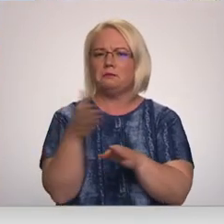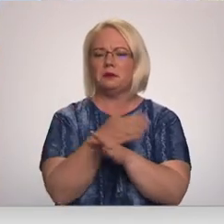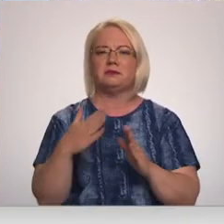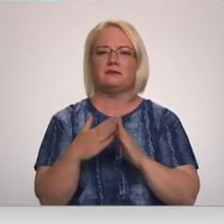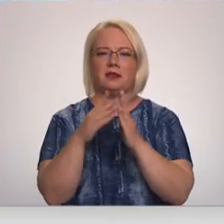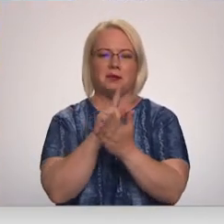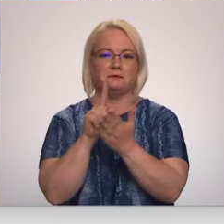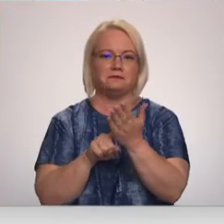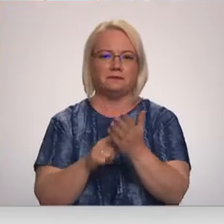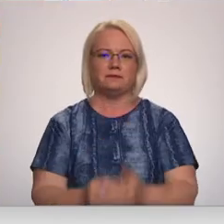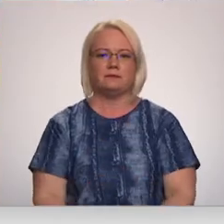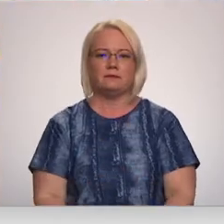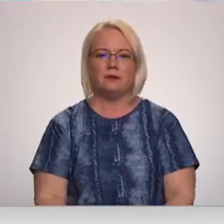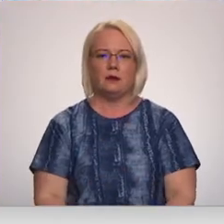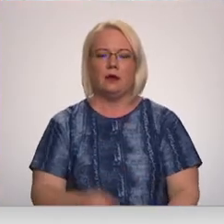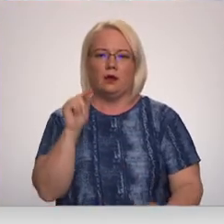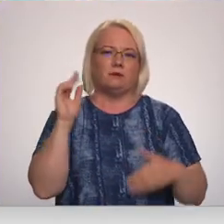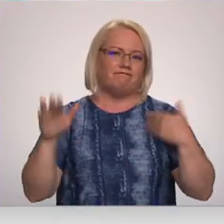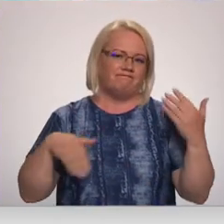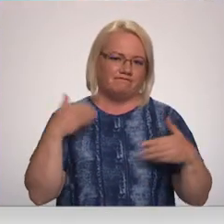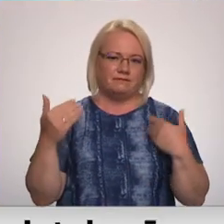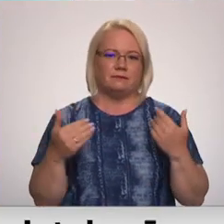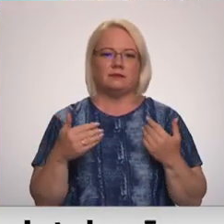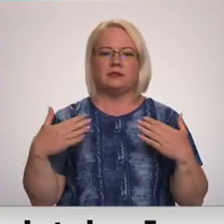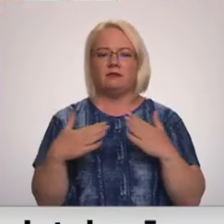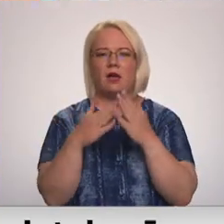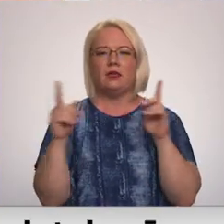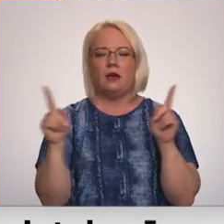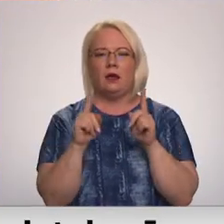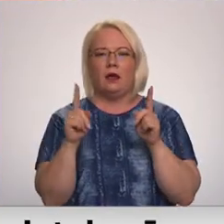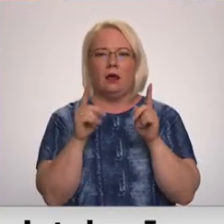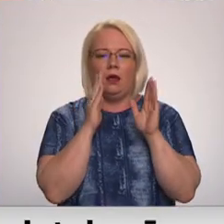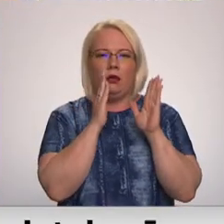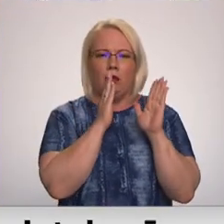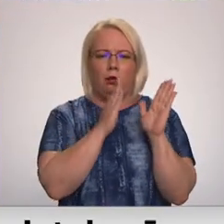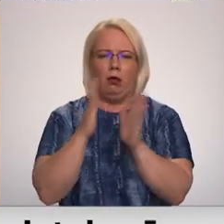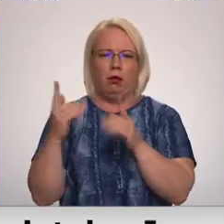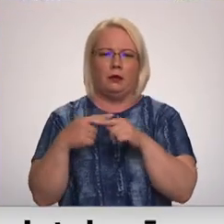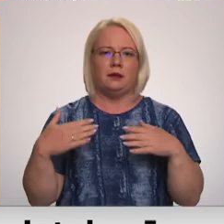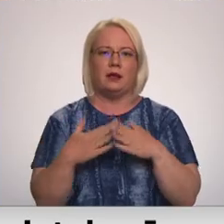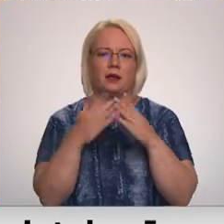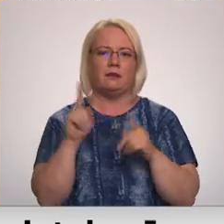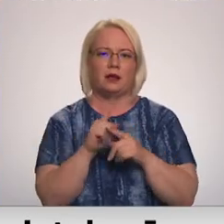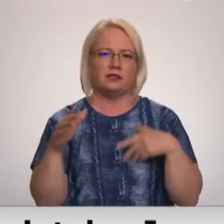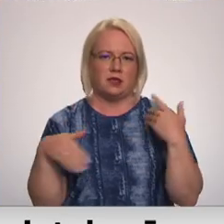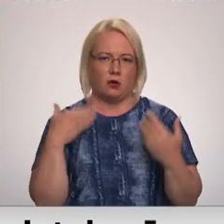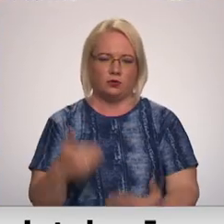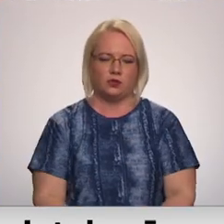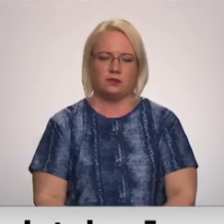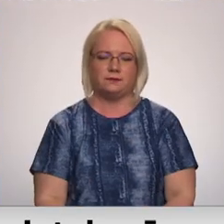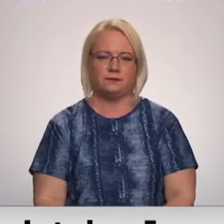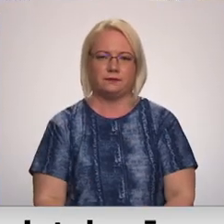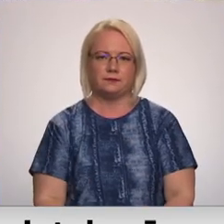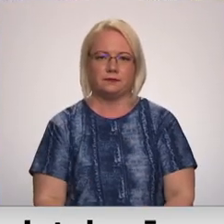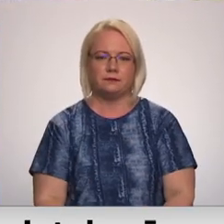svētkiem? Satraukt, kā parasti tie svētki, gatavošanās svētkiem parasti tādi satraucoši.